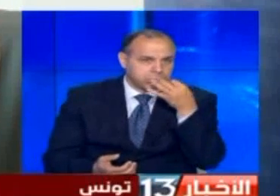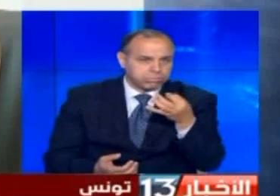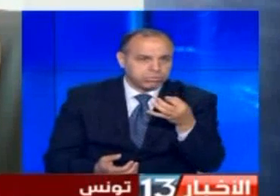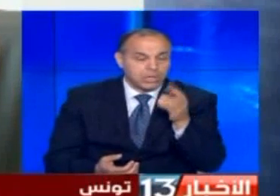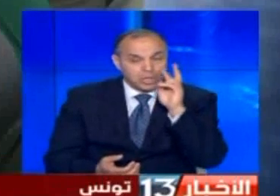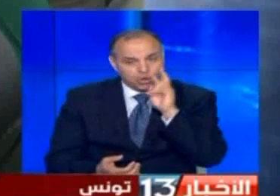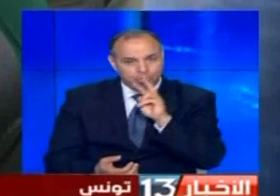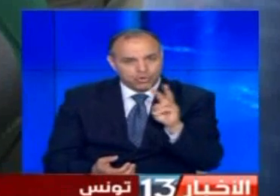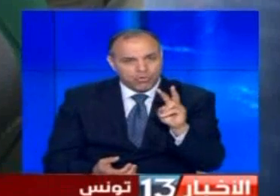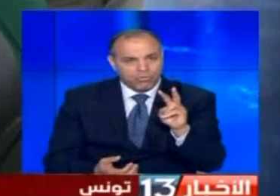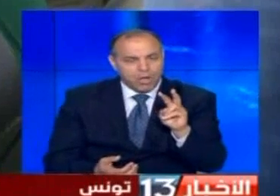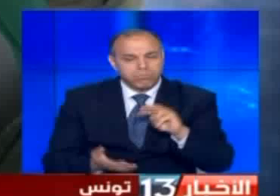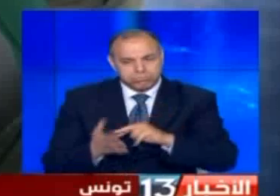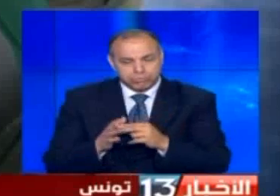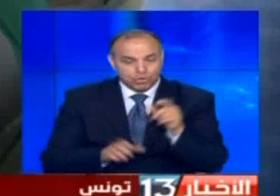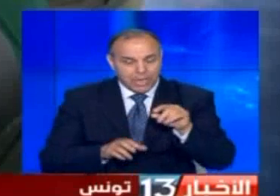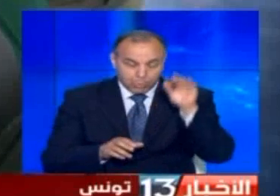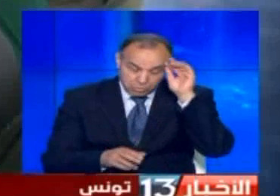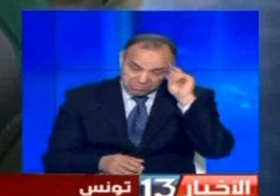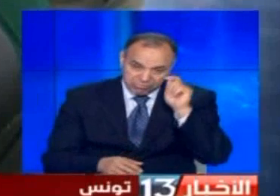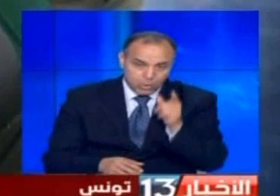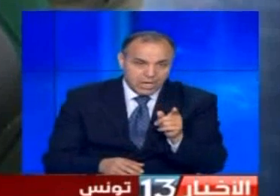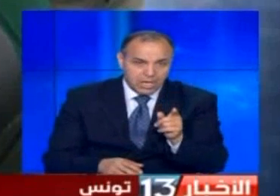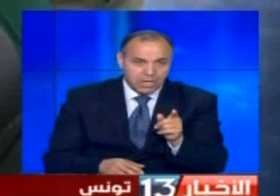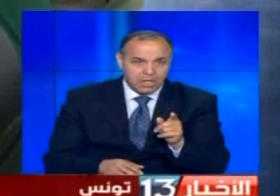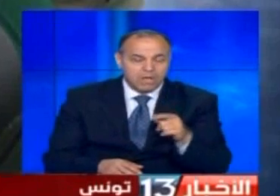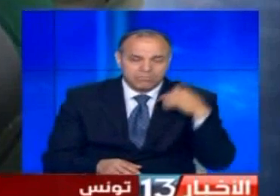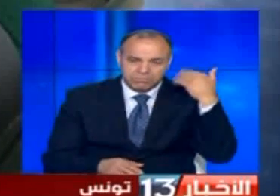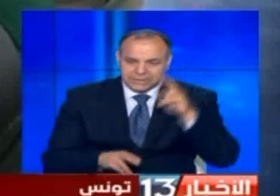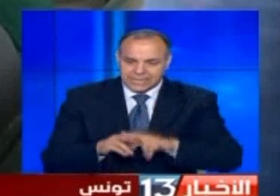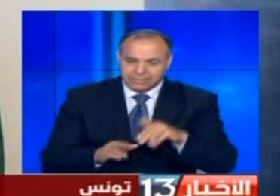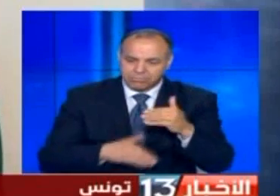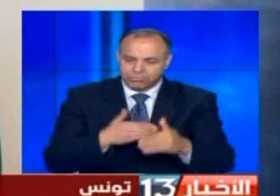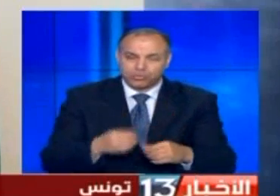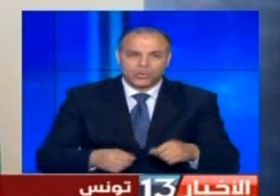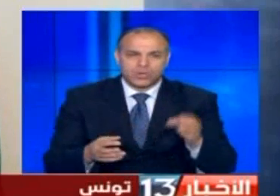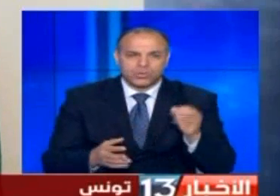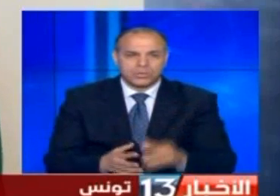لاحظه من ديناميكيه في الشعب التونسي والتوق الى تحسين